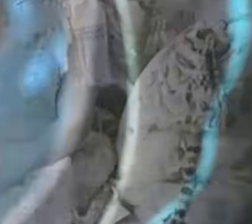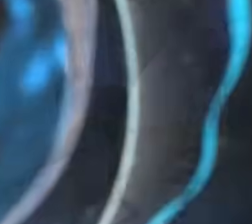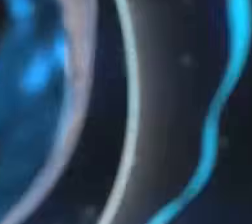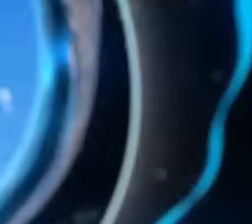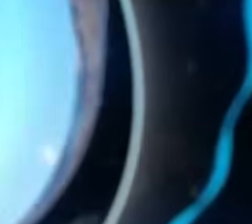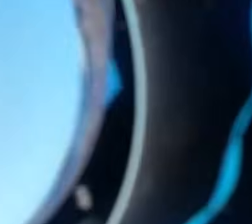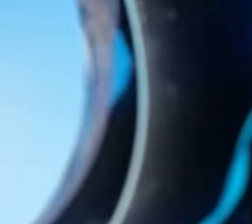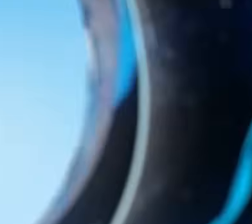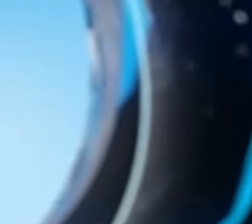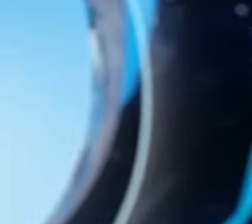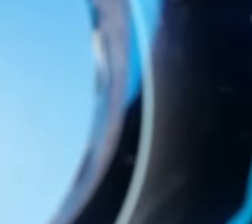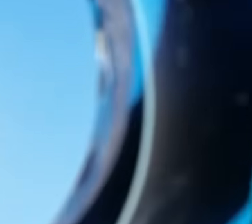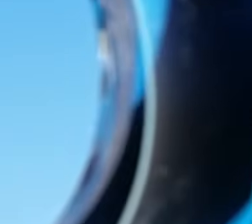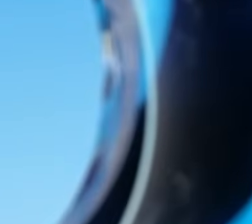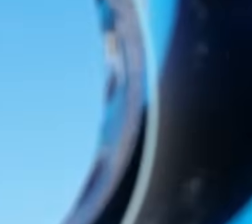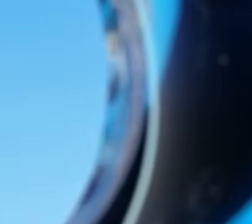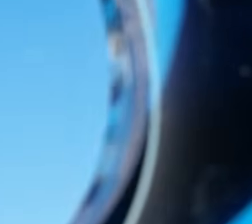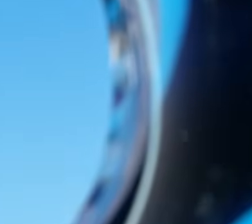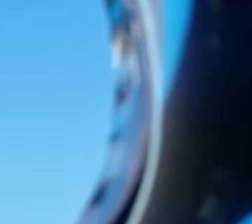люди смогли?